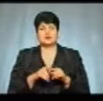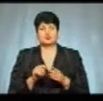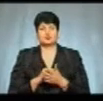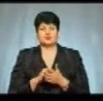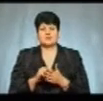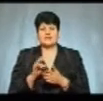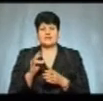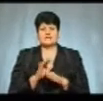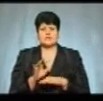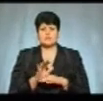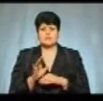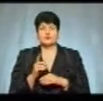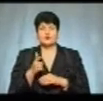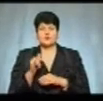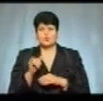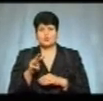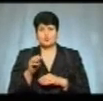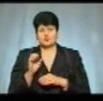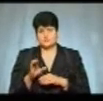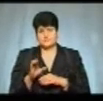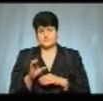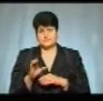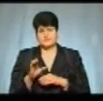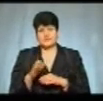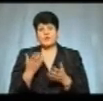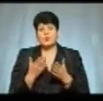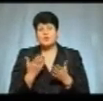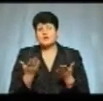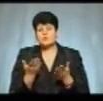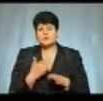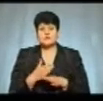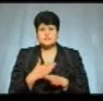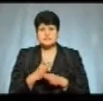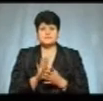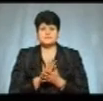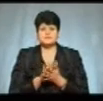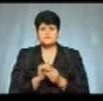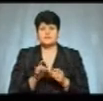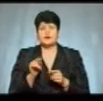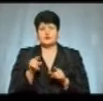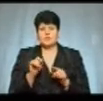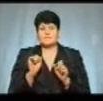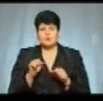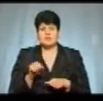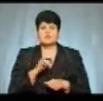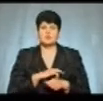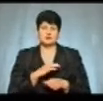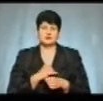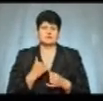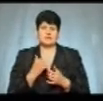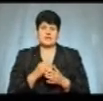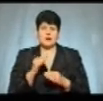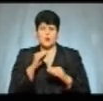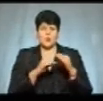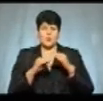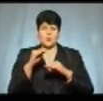документацію на виробництво гумусу, цього біогумусу. Так? Якусь частину відходів після знезараження вони могли використовувати для компостування,